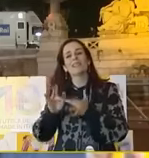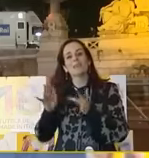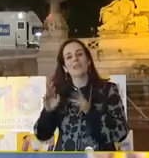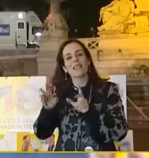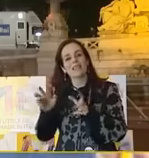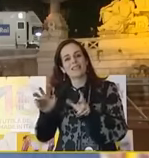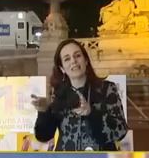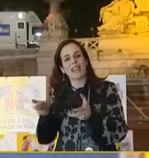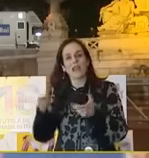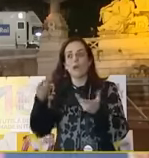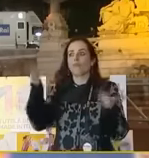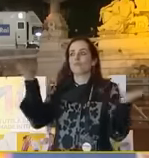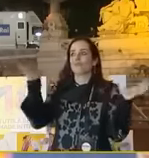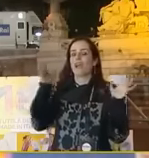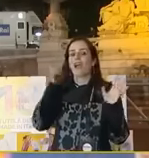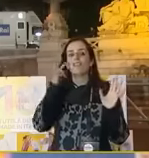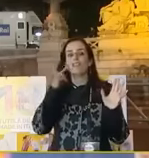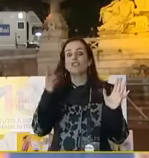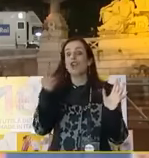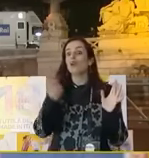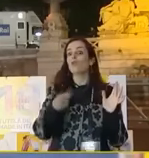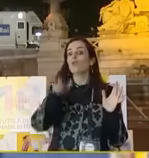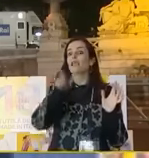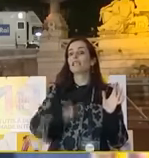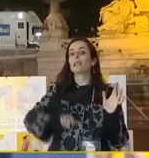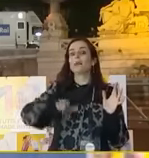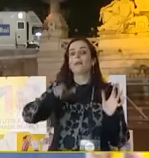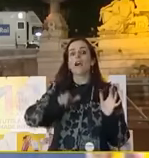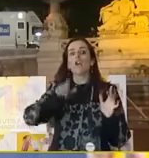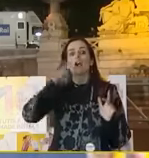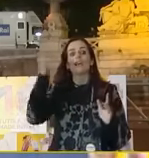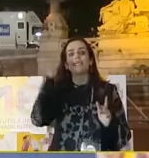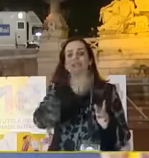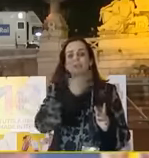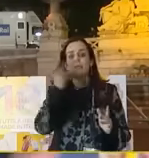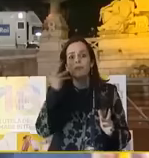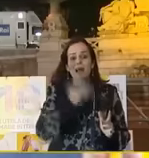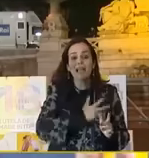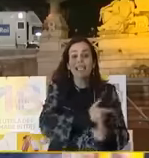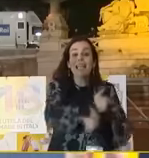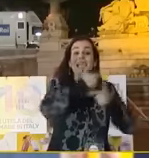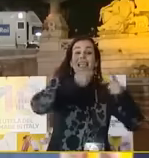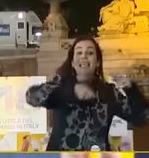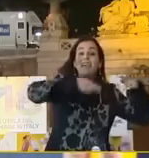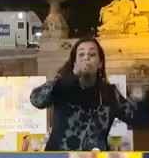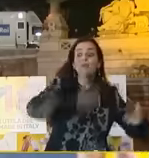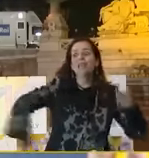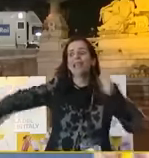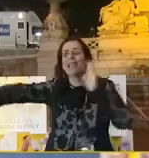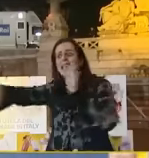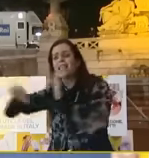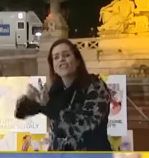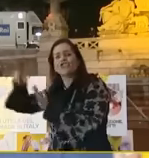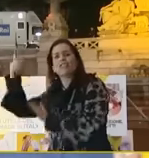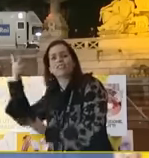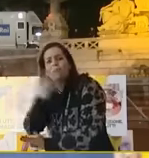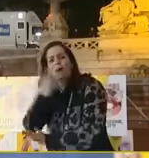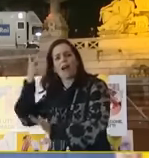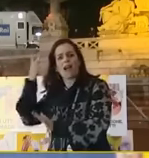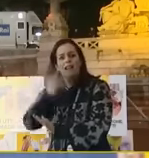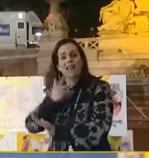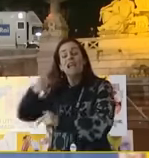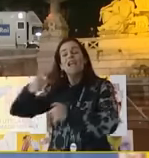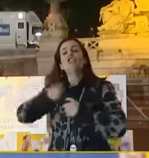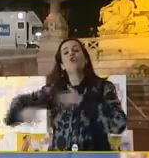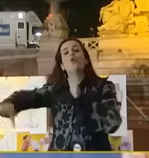Mamma mia, uno di noi che sbaglia una parola, per c'è, per qualcuno è più grave di sbagliare una legge. Io una legge incostituzionale non l'ho mai